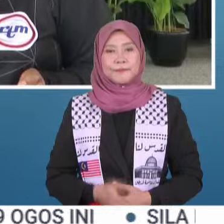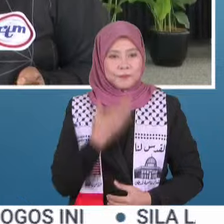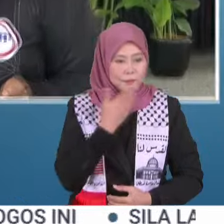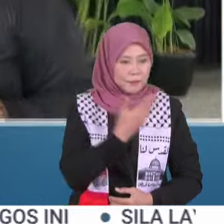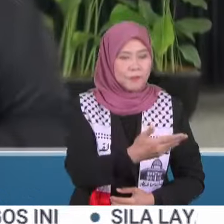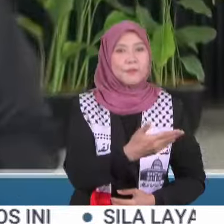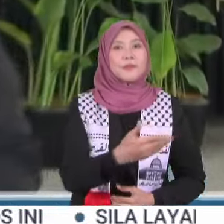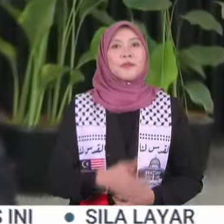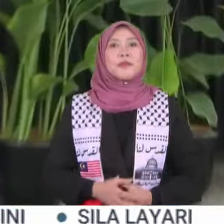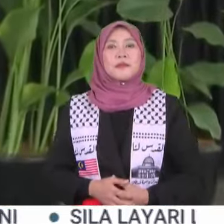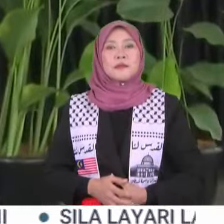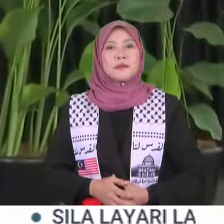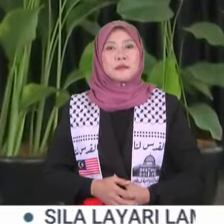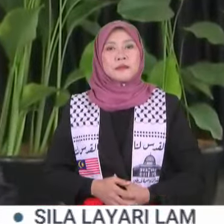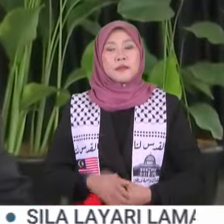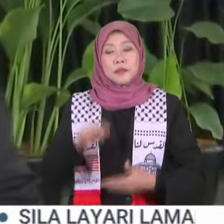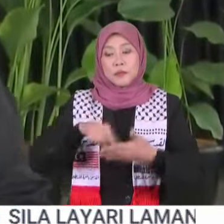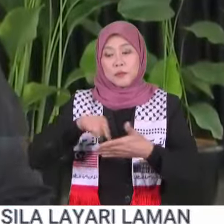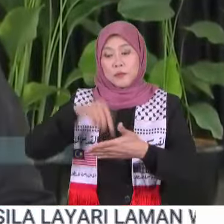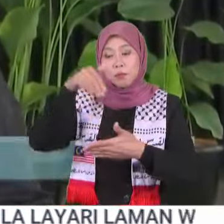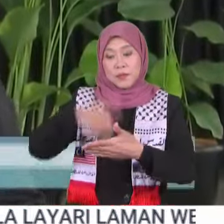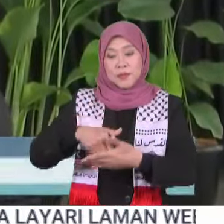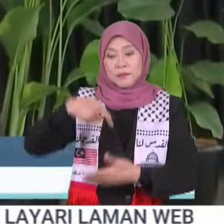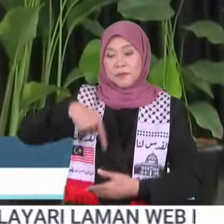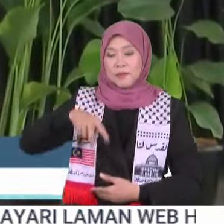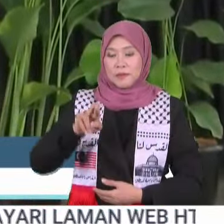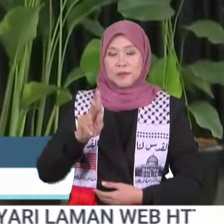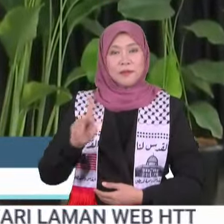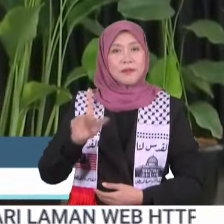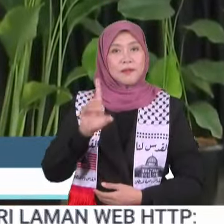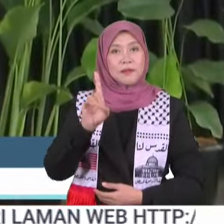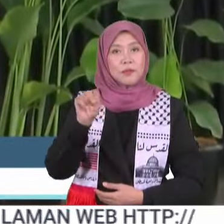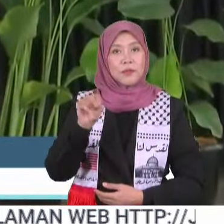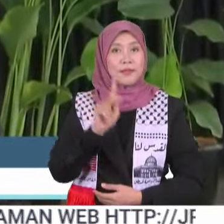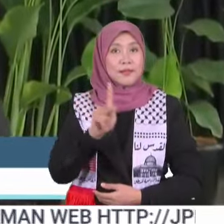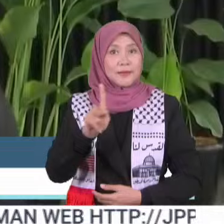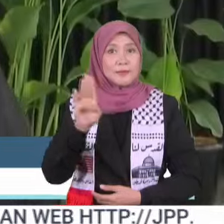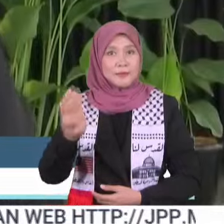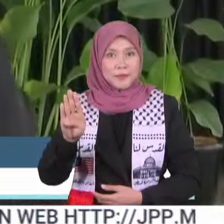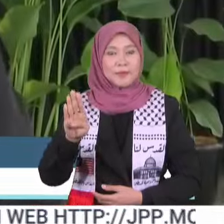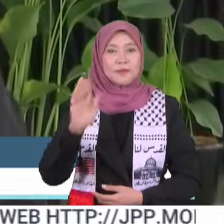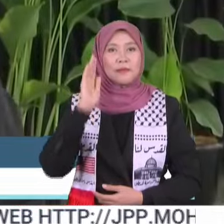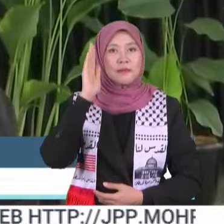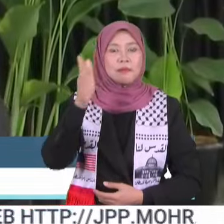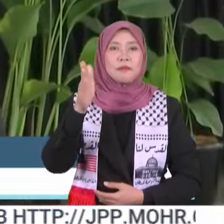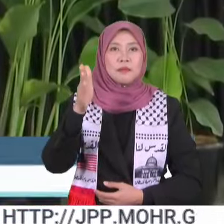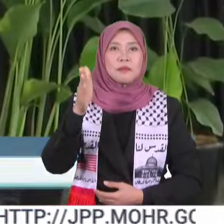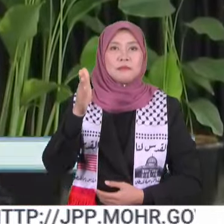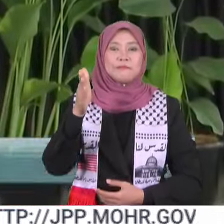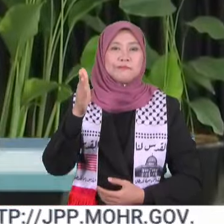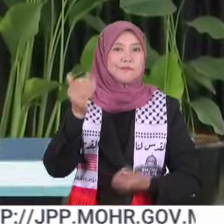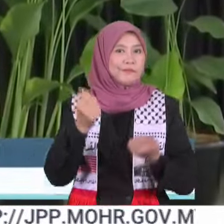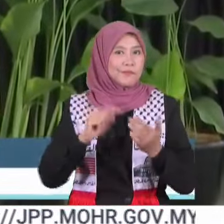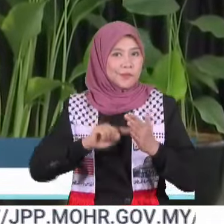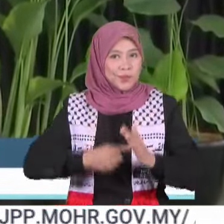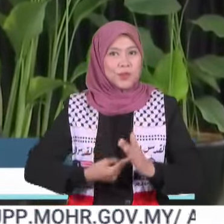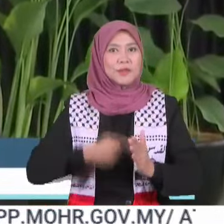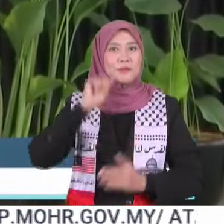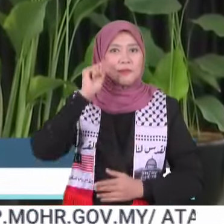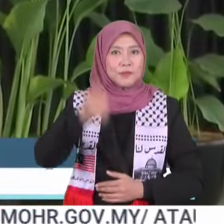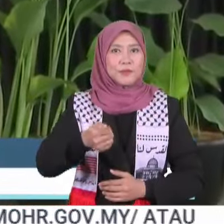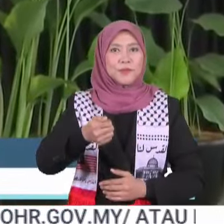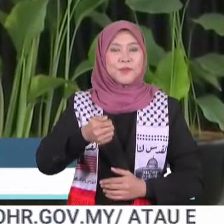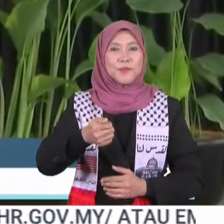Baiklah, terima kasih rakan setugas. Pilihan raya kecil PRK Dewan Undangan Negeri Dun Kuala Kubu Baru akan membuka tirai esok